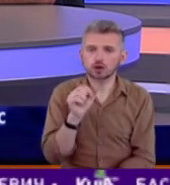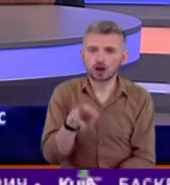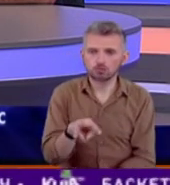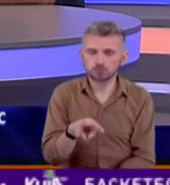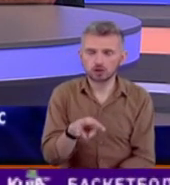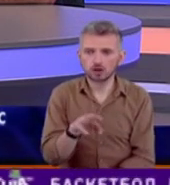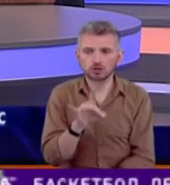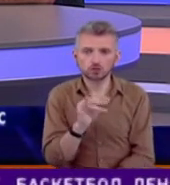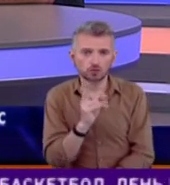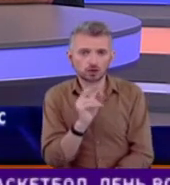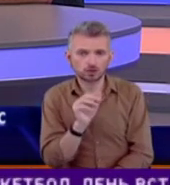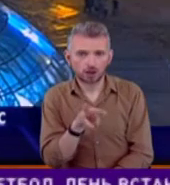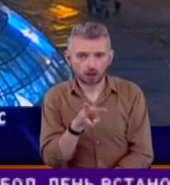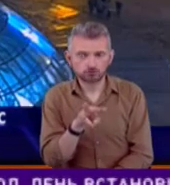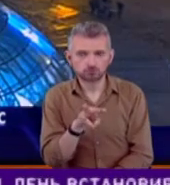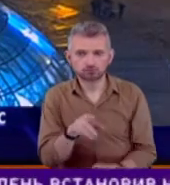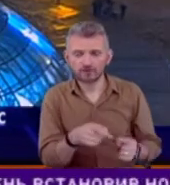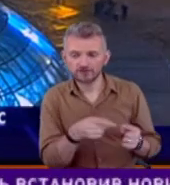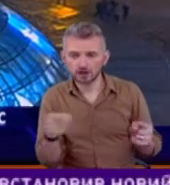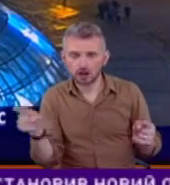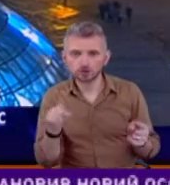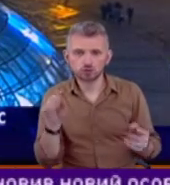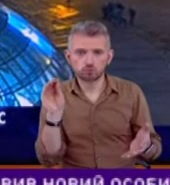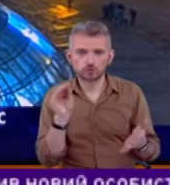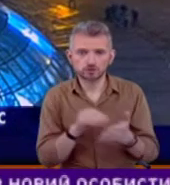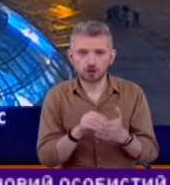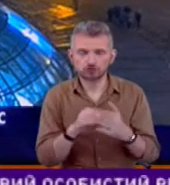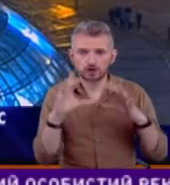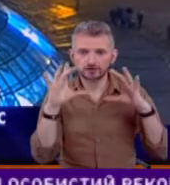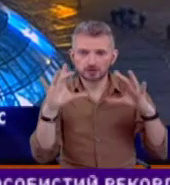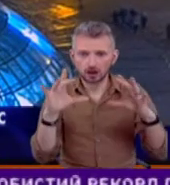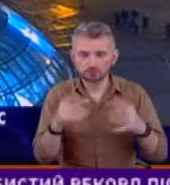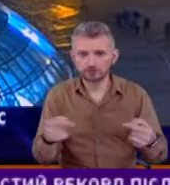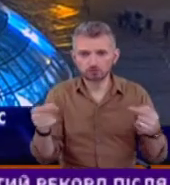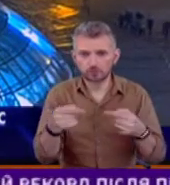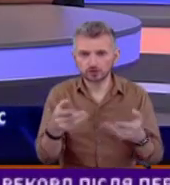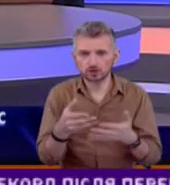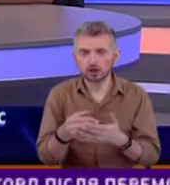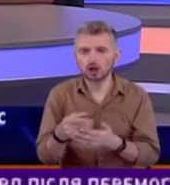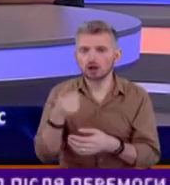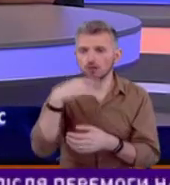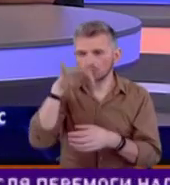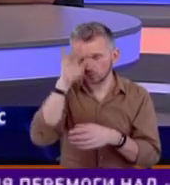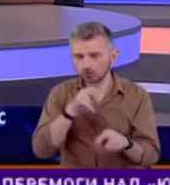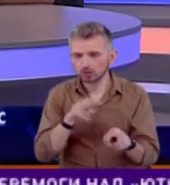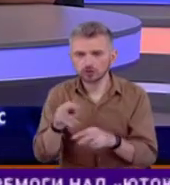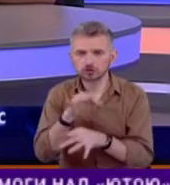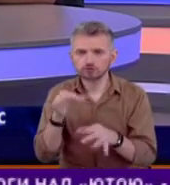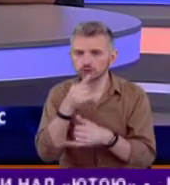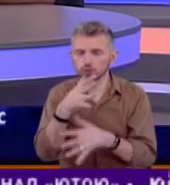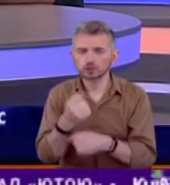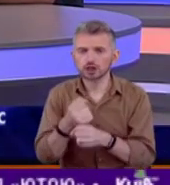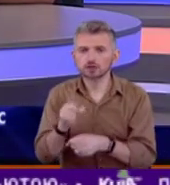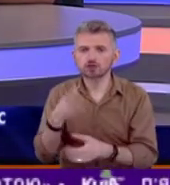Труками ж діють в межах ділянки, яка позначена знаками, відповідно, там зображується. Патрульні поліцейські нічого не можуть зробити, якщо навіть